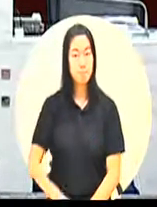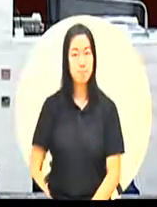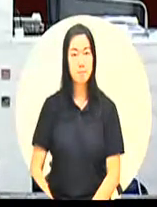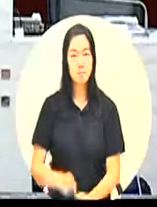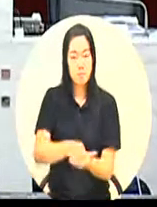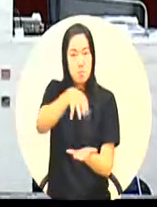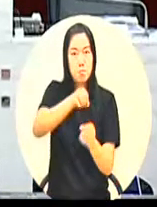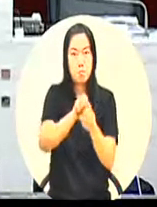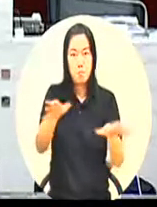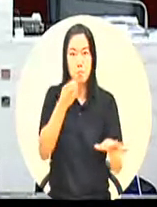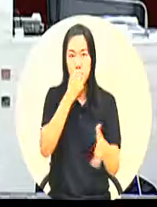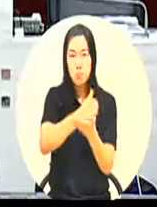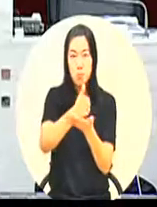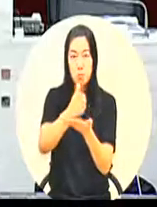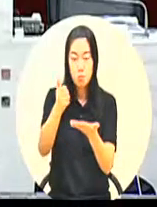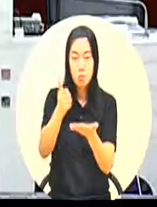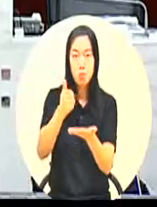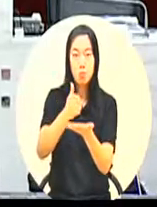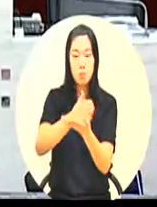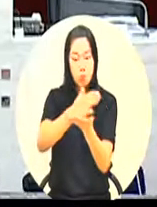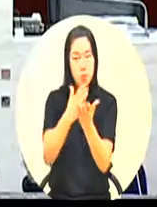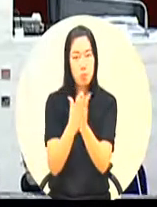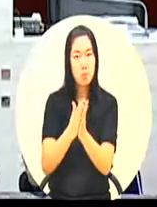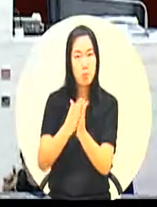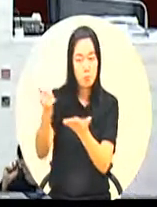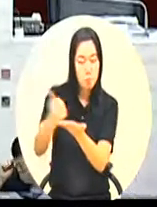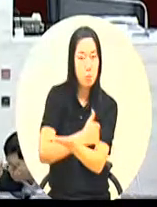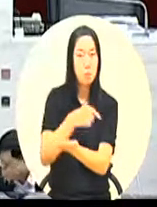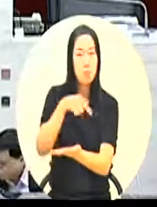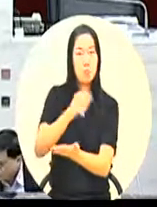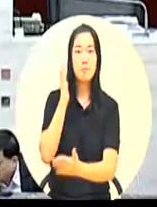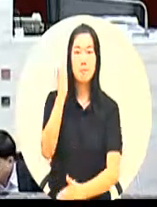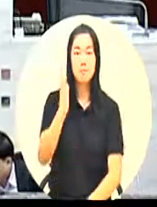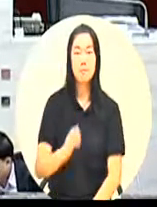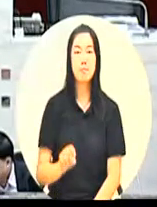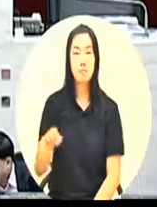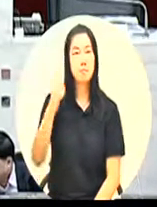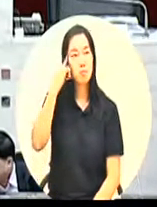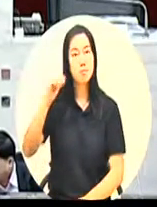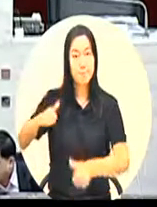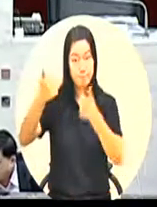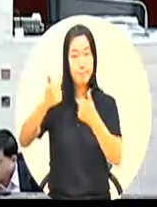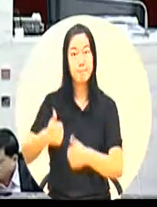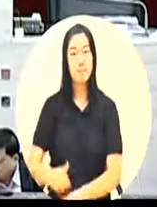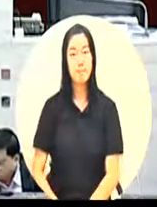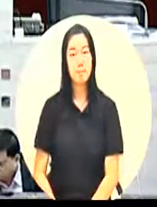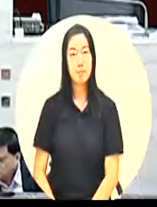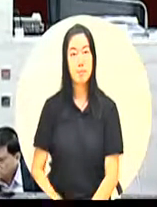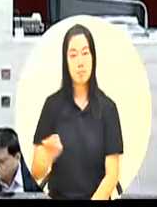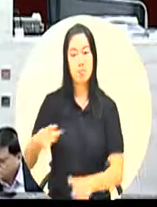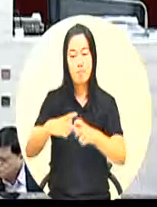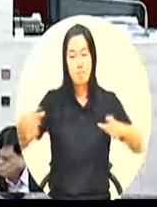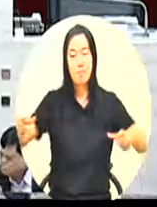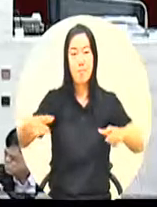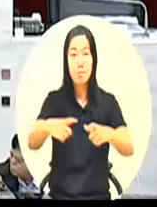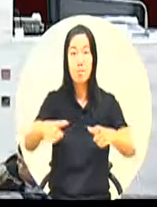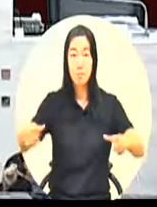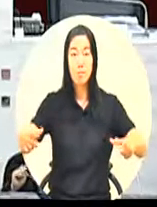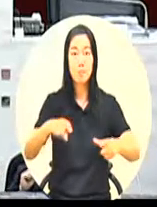能来高雄，这个是没有意义的，而且是有共识的，只是范围要到多